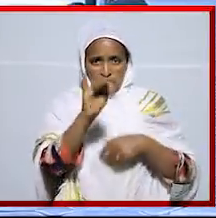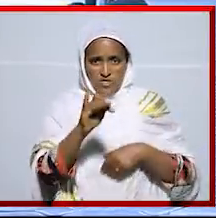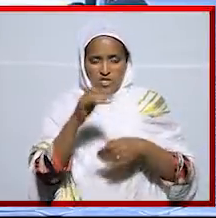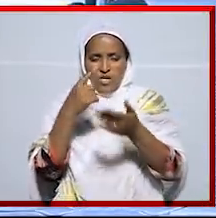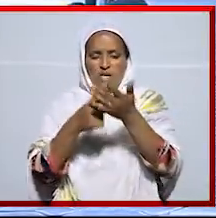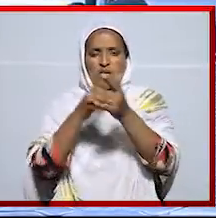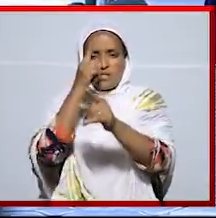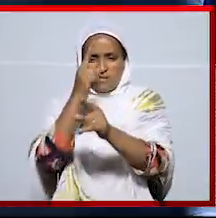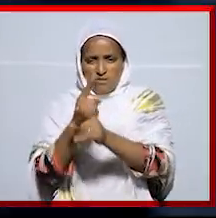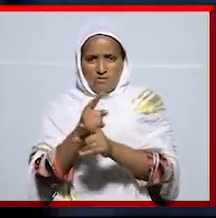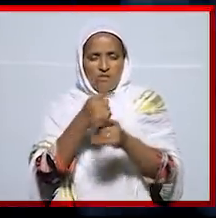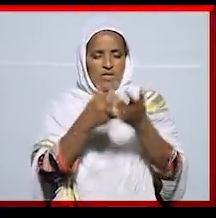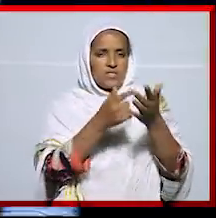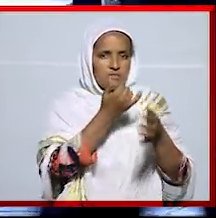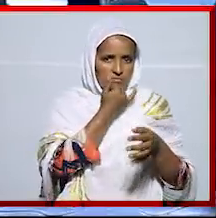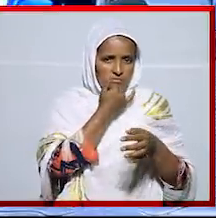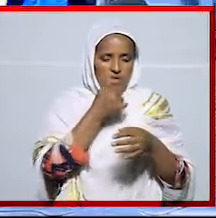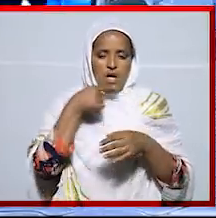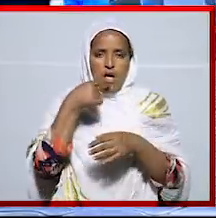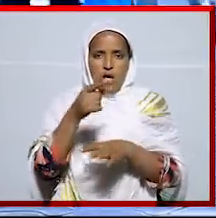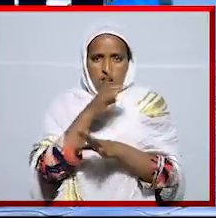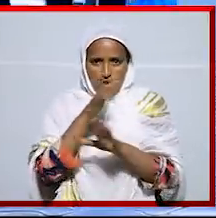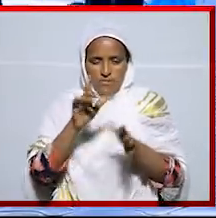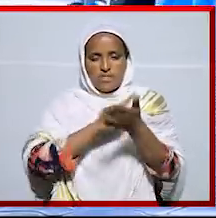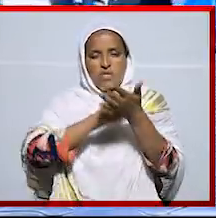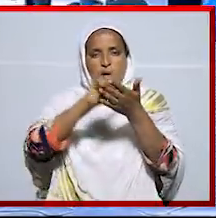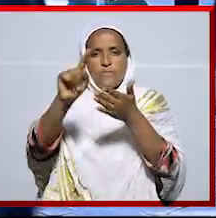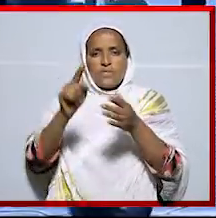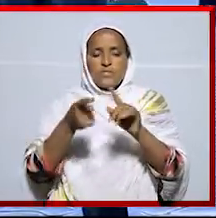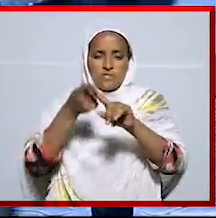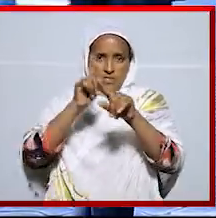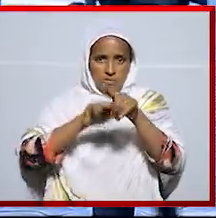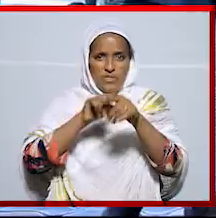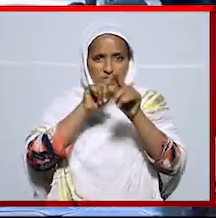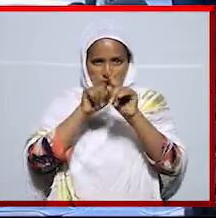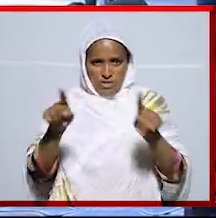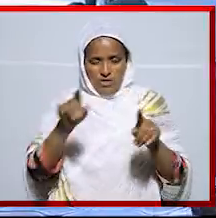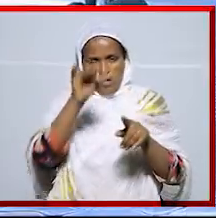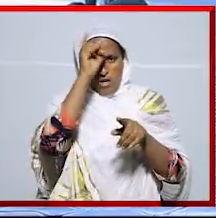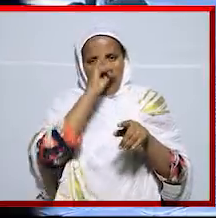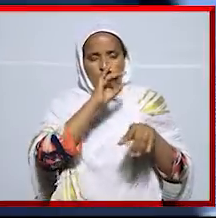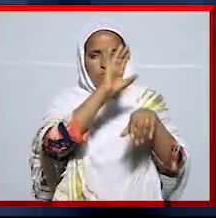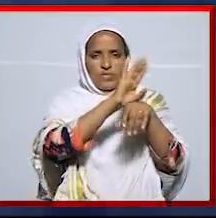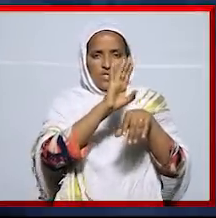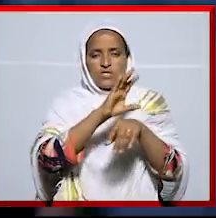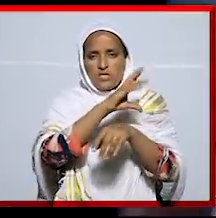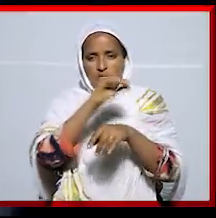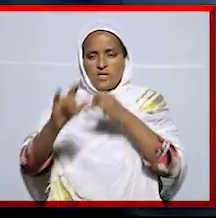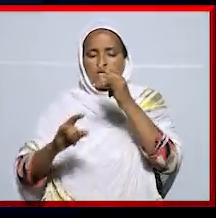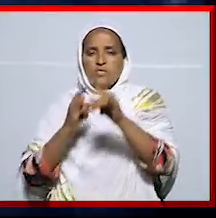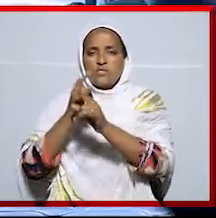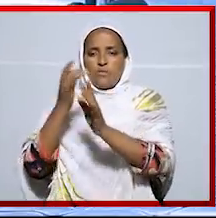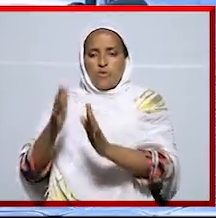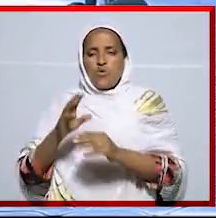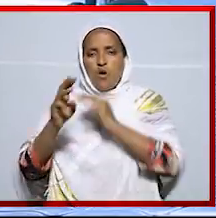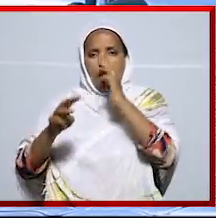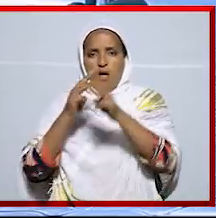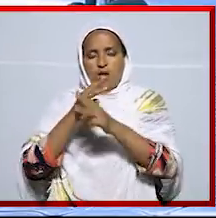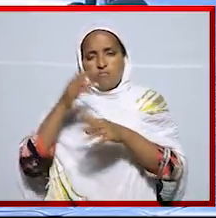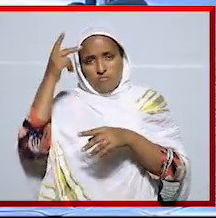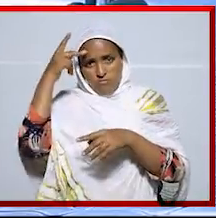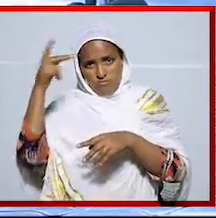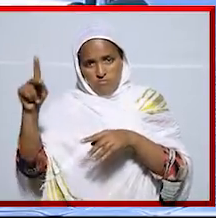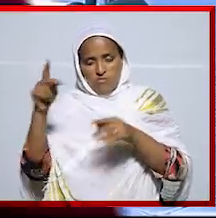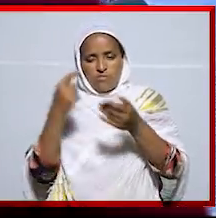ሁሉ አቀረብን እንጂ ይሄ ትክክል ነው ይሄ ስህተት ነው አላለም። ሳምንት ስንመለስ ግን ሊቃውንተ ቤተ ክርስቲያንና